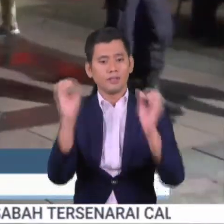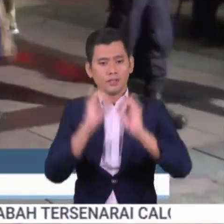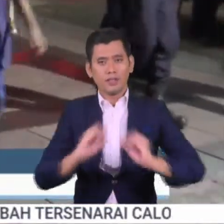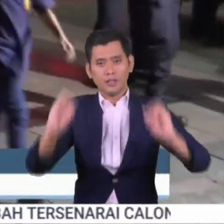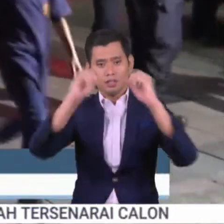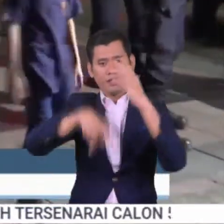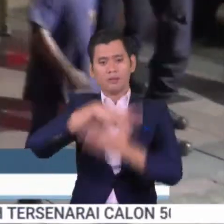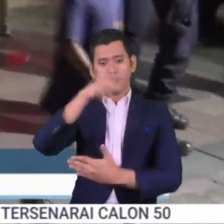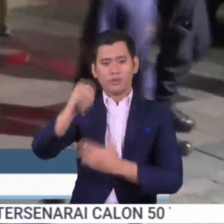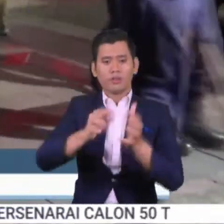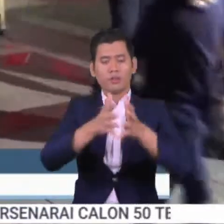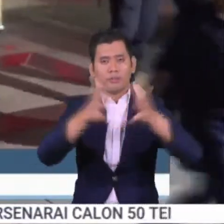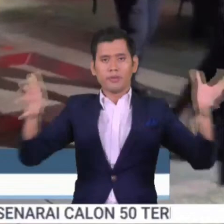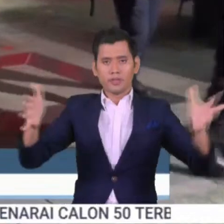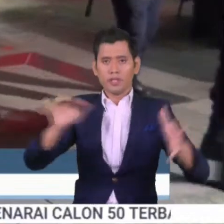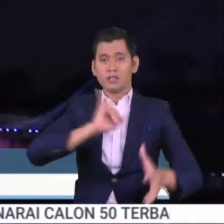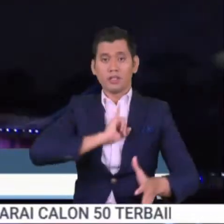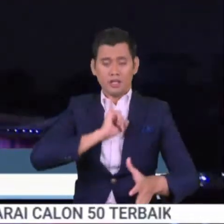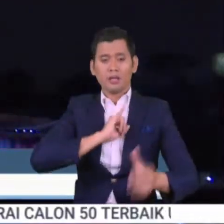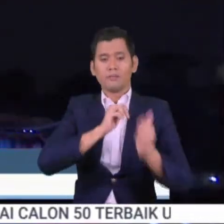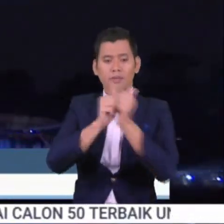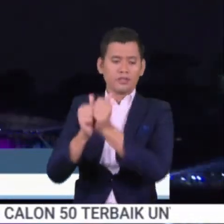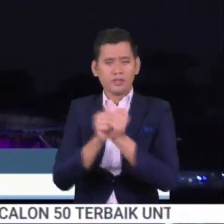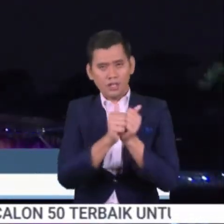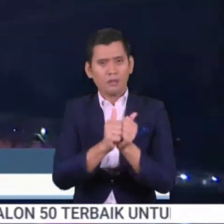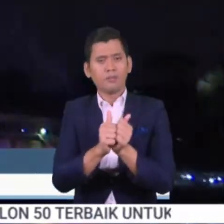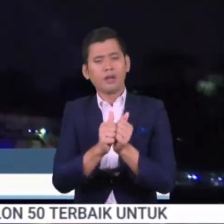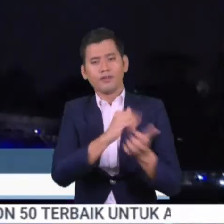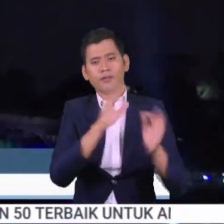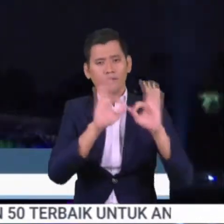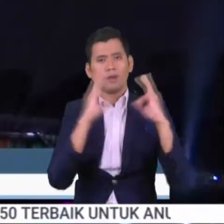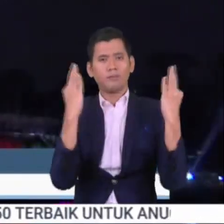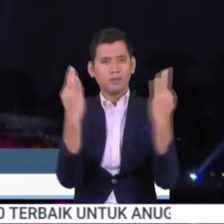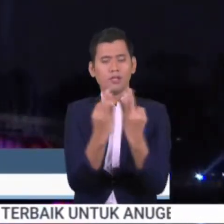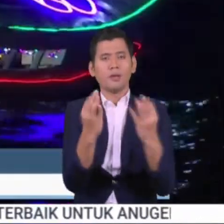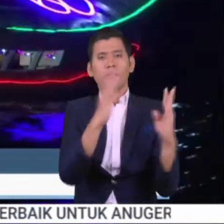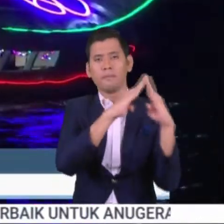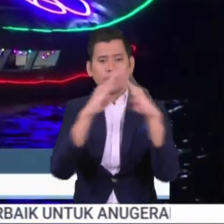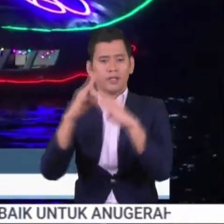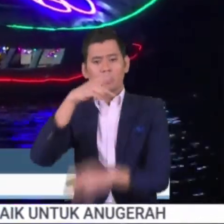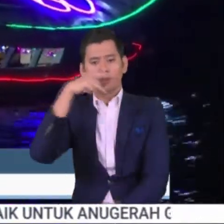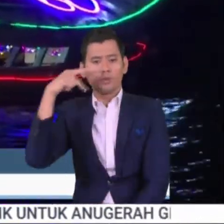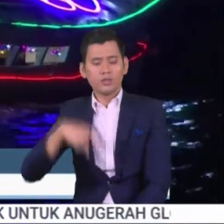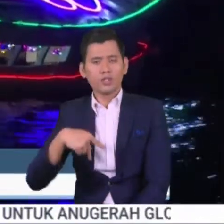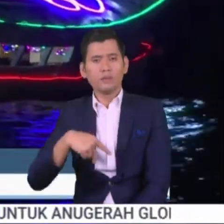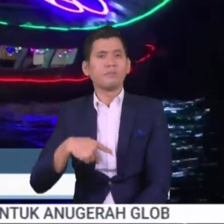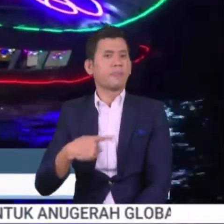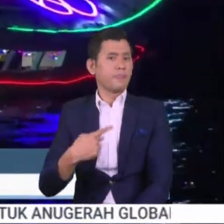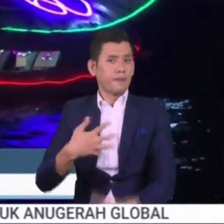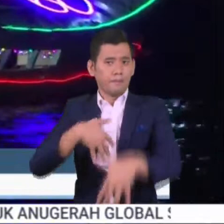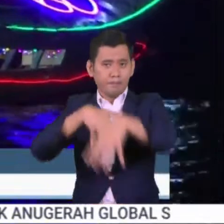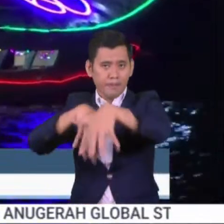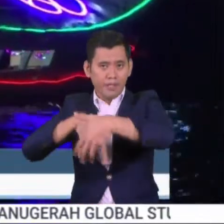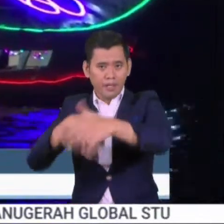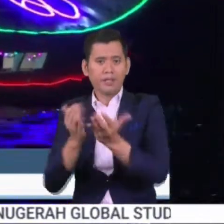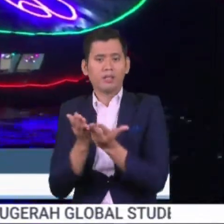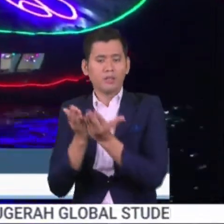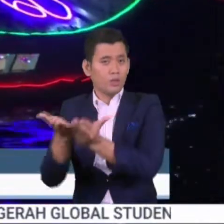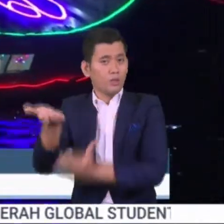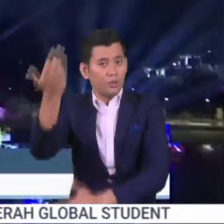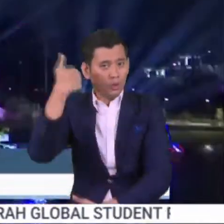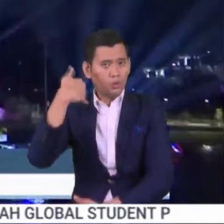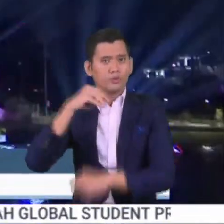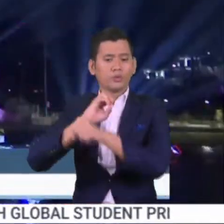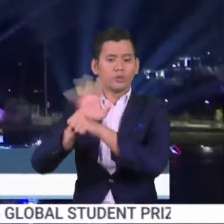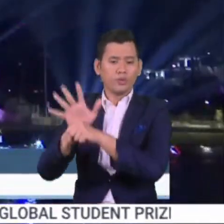tu bah. So datang sudah nak anak nangga kemeriahan Bandar Kuching tu macam ni. Sebab lama dah kan kita dulu COVID nak atuk